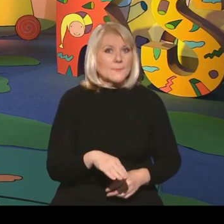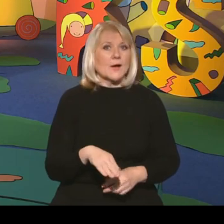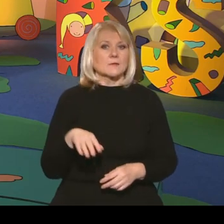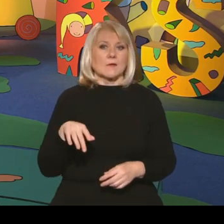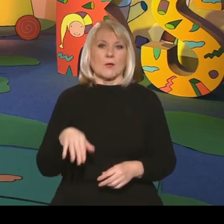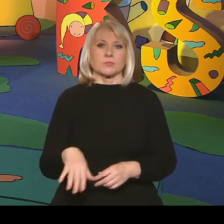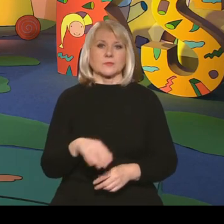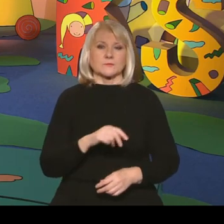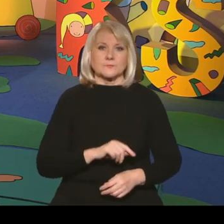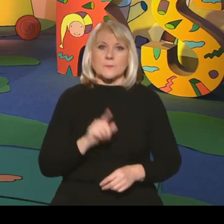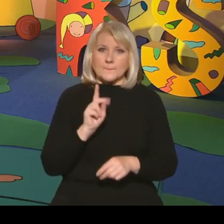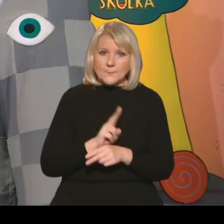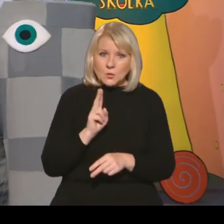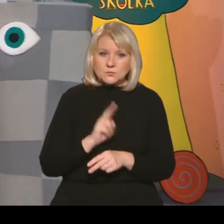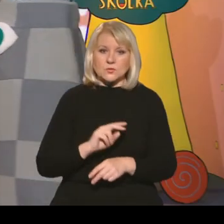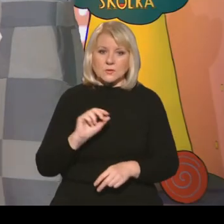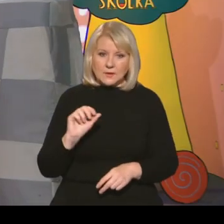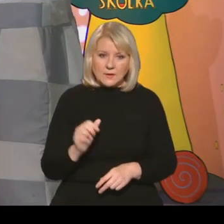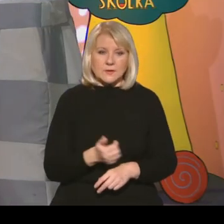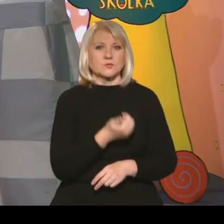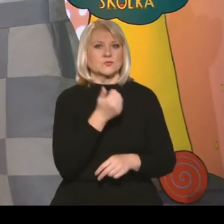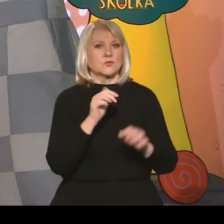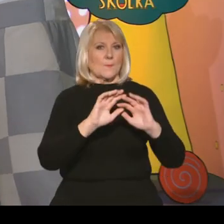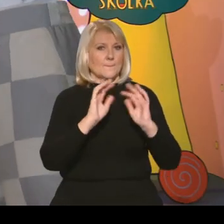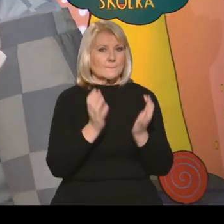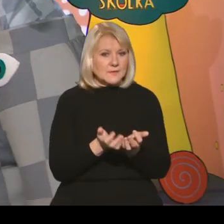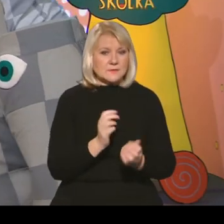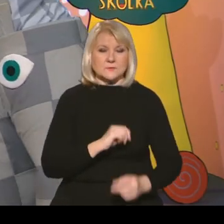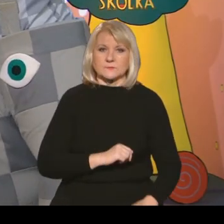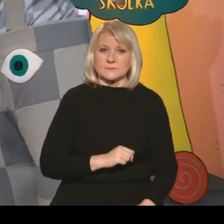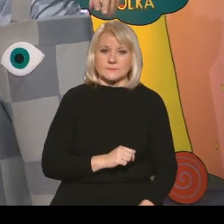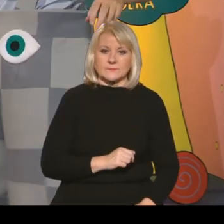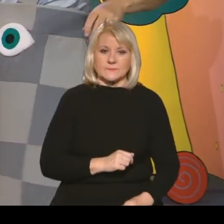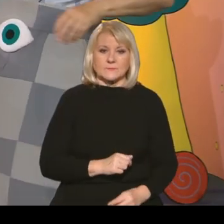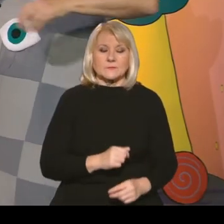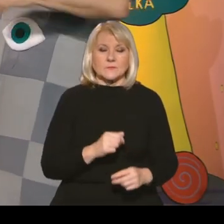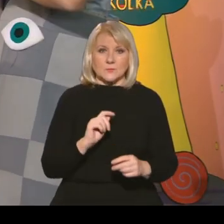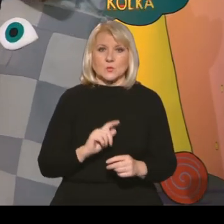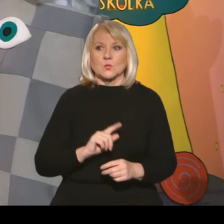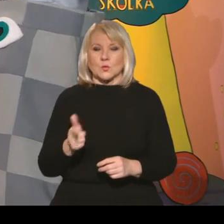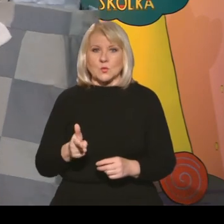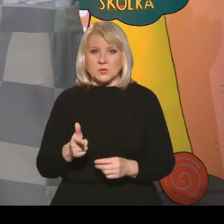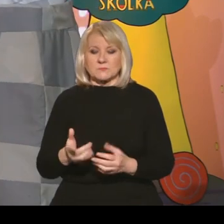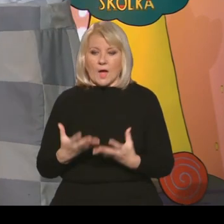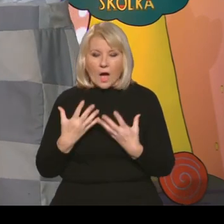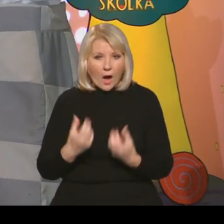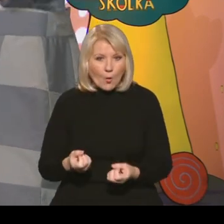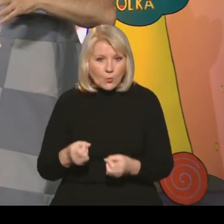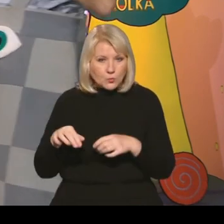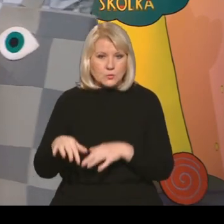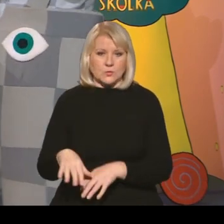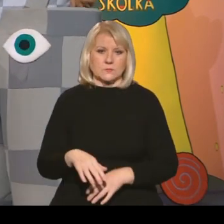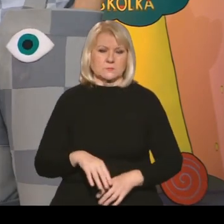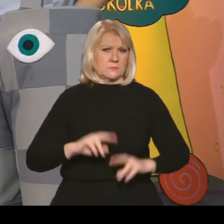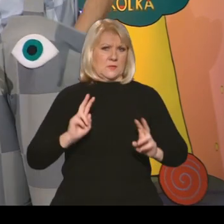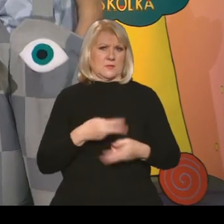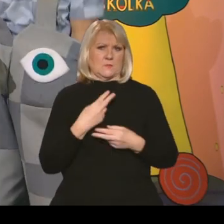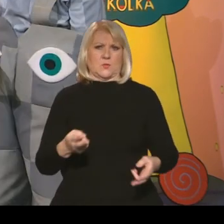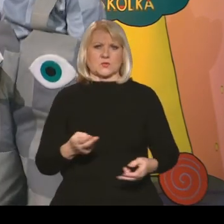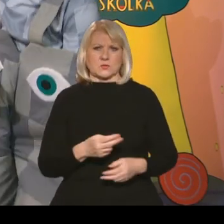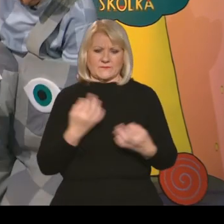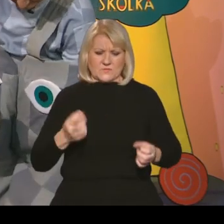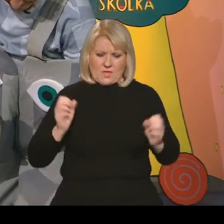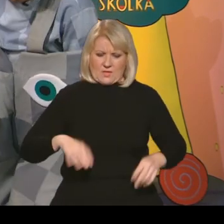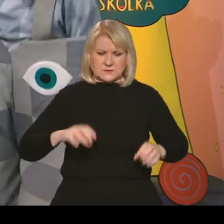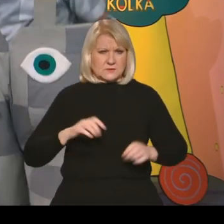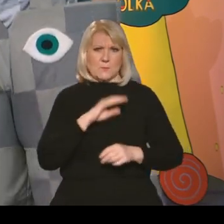mám, pozor, tady mám ještě jeden míček, tady mám auto. To není možné. Já tam mám